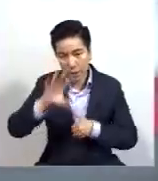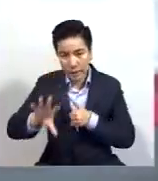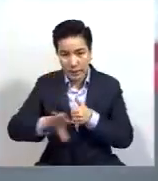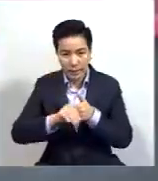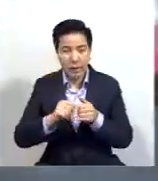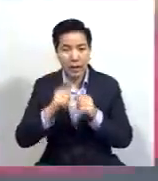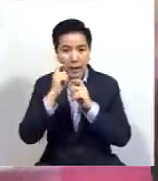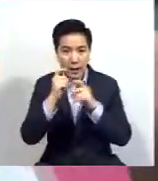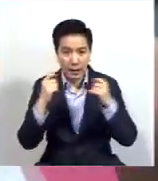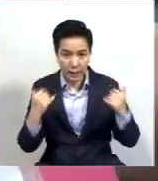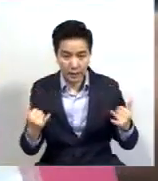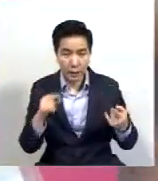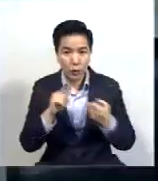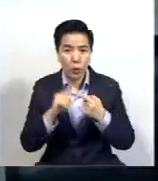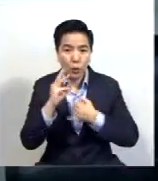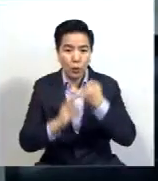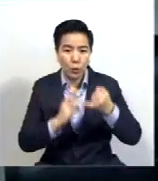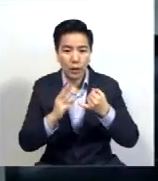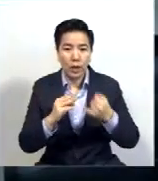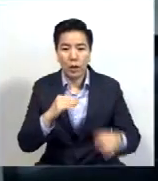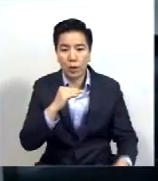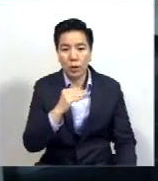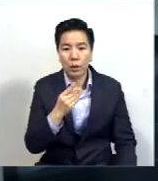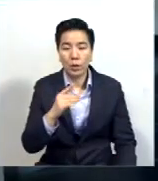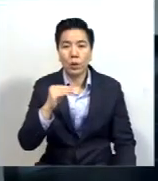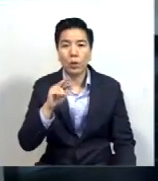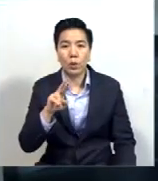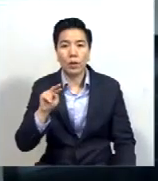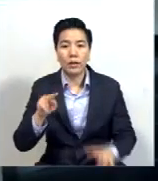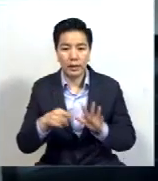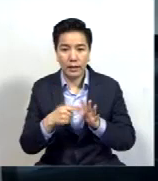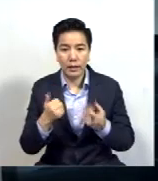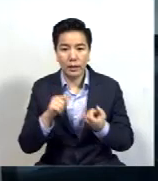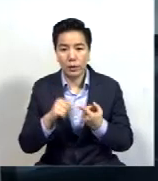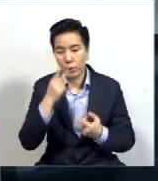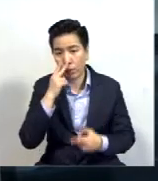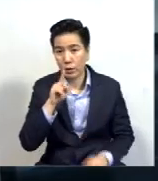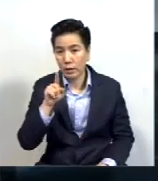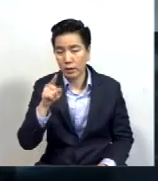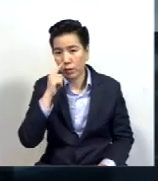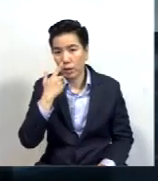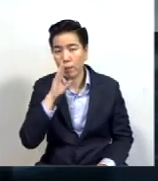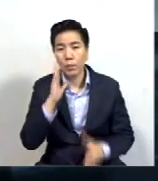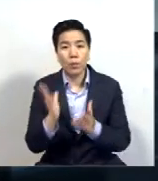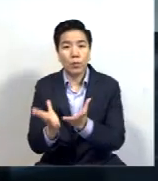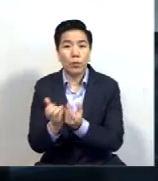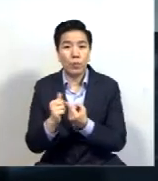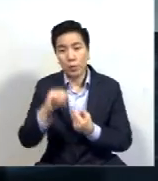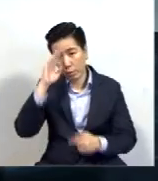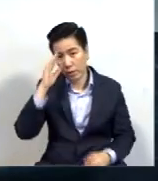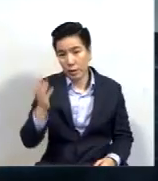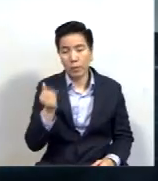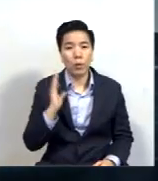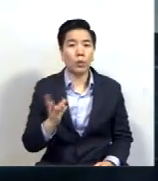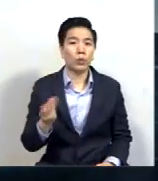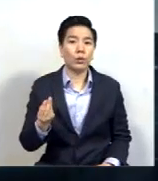ายในกรณีของไวรัสโคโรนาไวรัส2019ครับ อย่างตรงนี้นะคะเรารับผู้ป่วยปัจจุบันมาทั้งหมดกี่คน